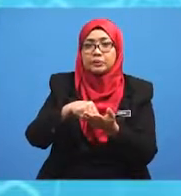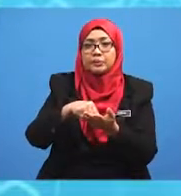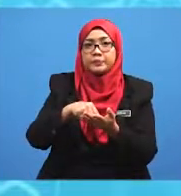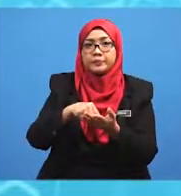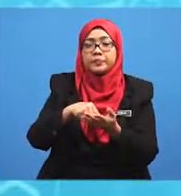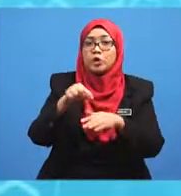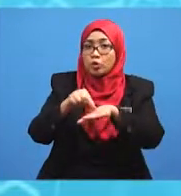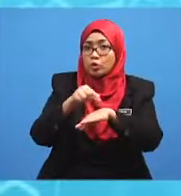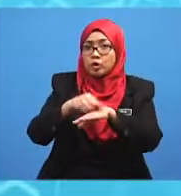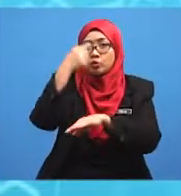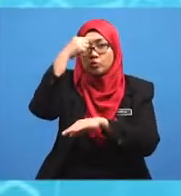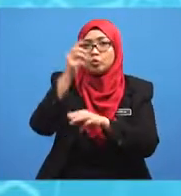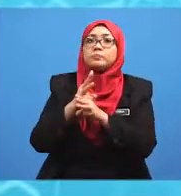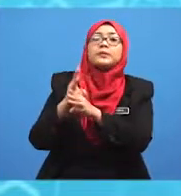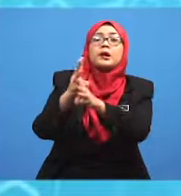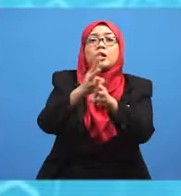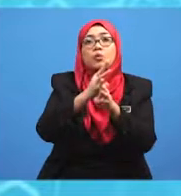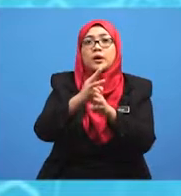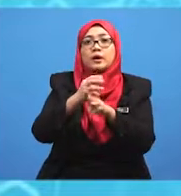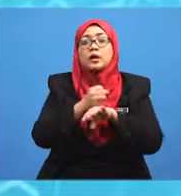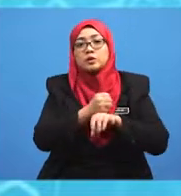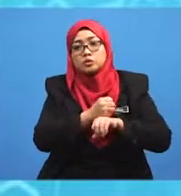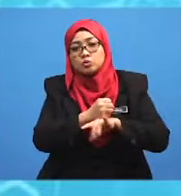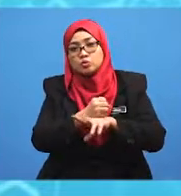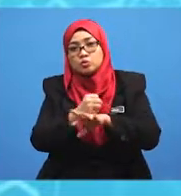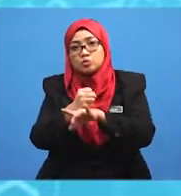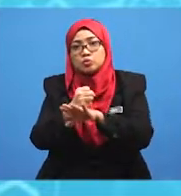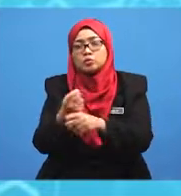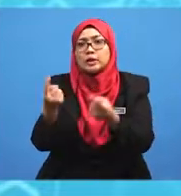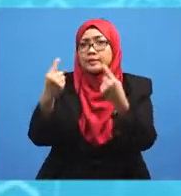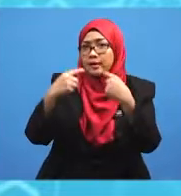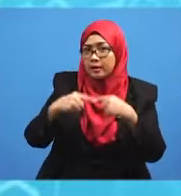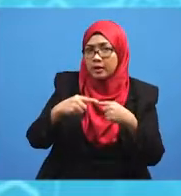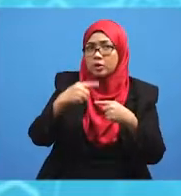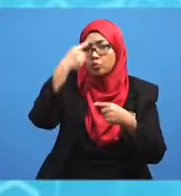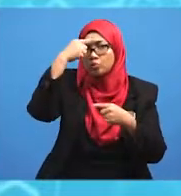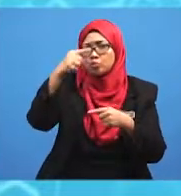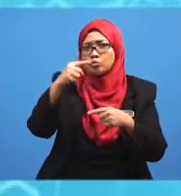digunakan untuk mengawal serangga perosak yang memusnahkan tanaman.